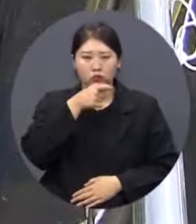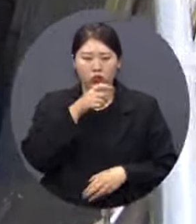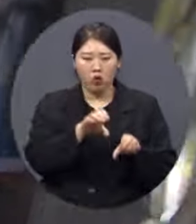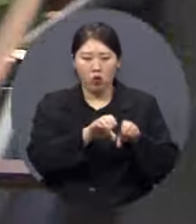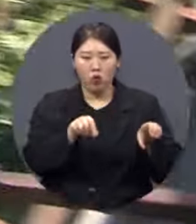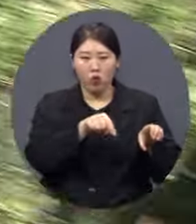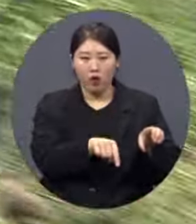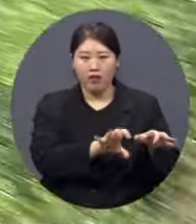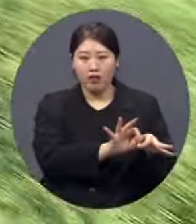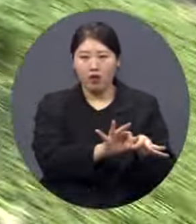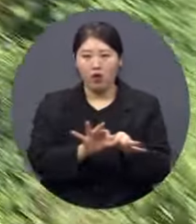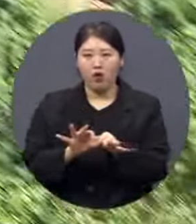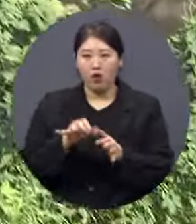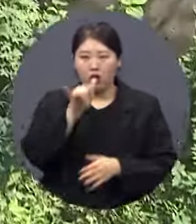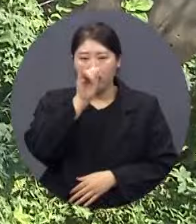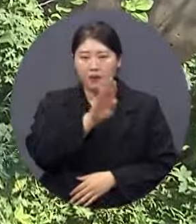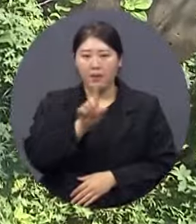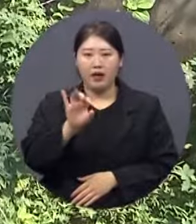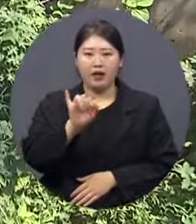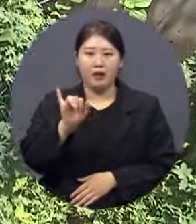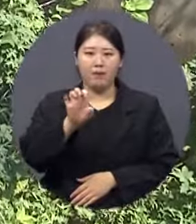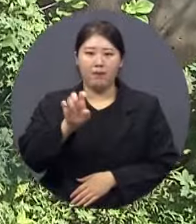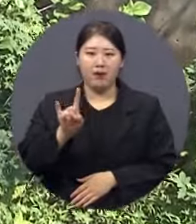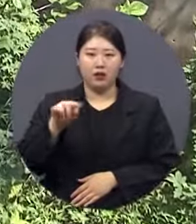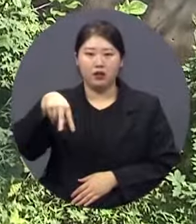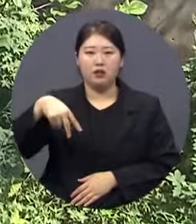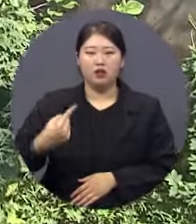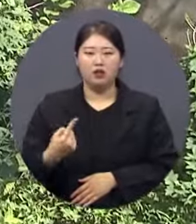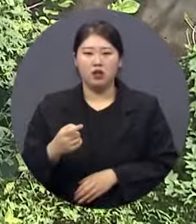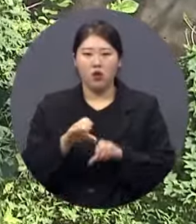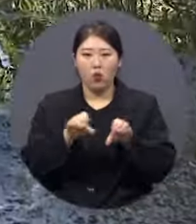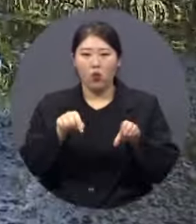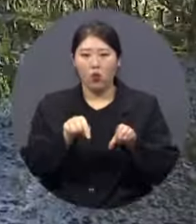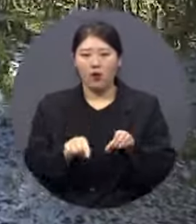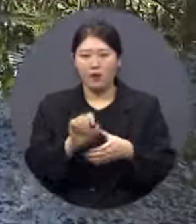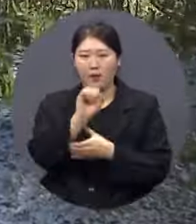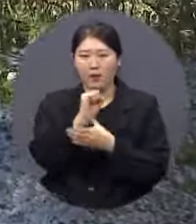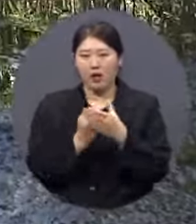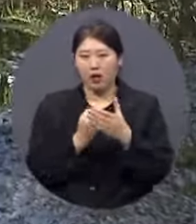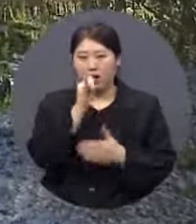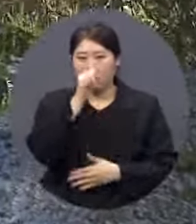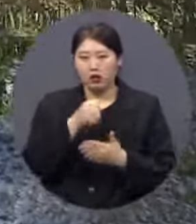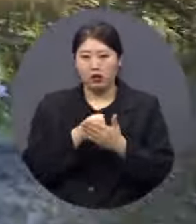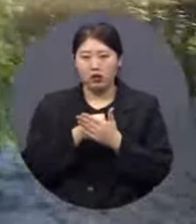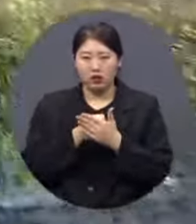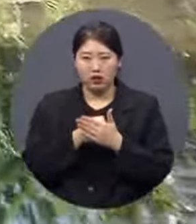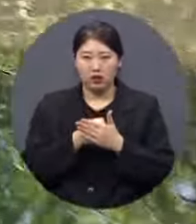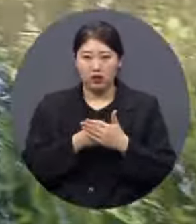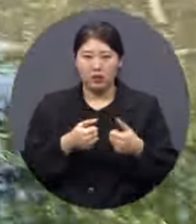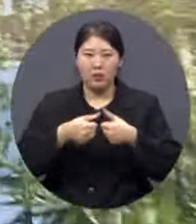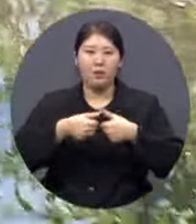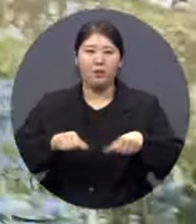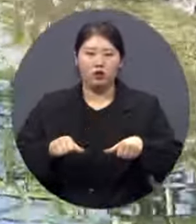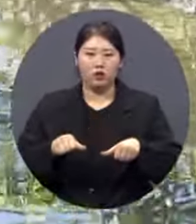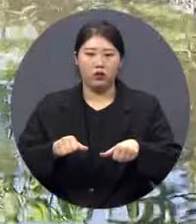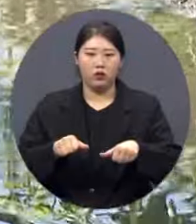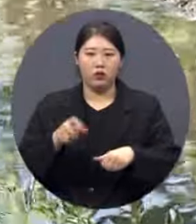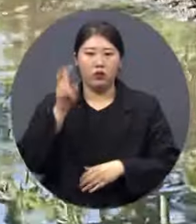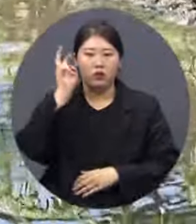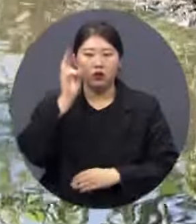오수관에 연결되어 있는 바이패스관, 원류관이 지금 현재 노후돼가지고 그게 파손이 된 걸로